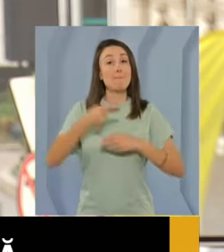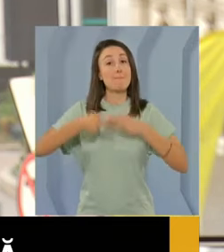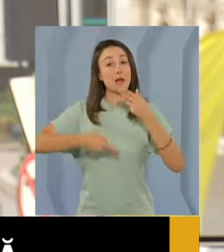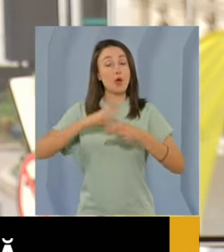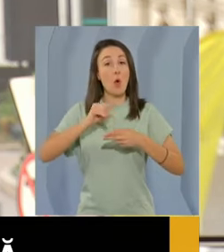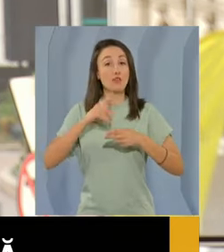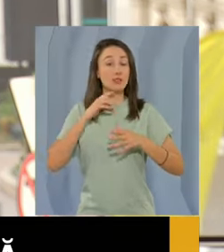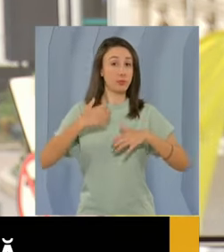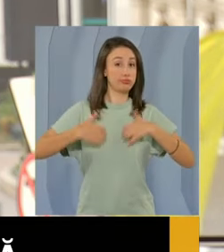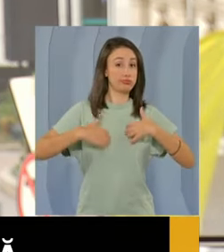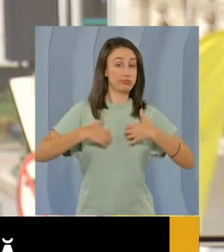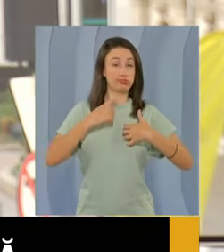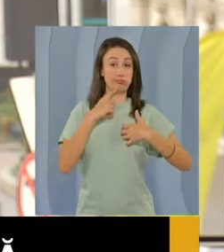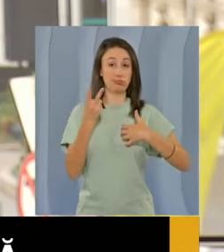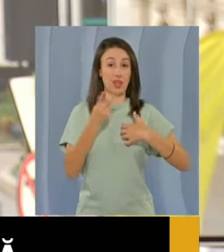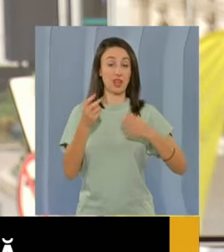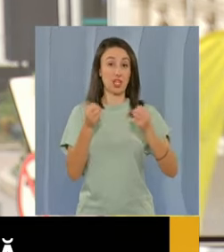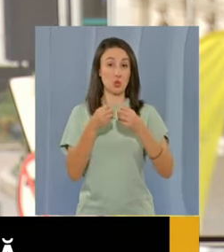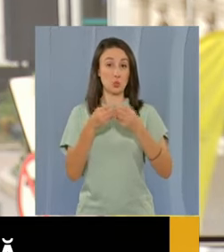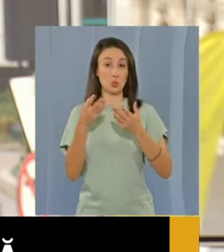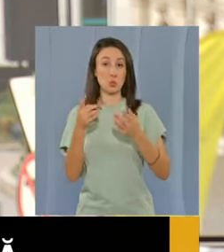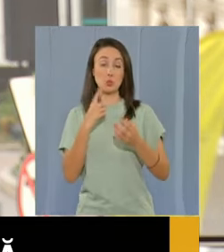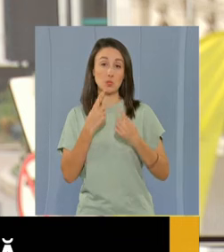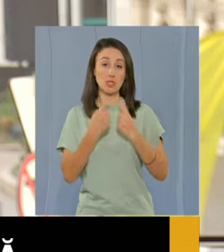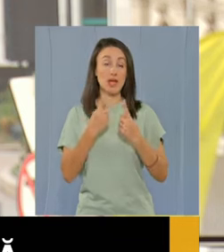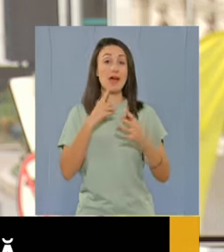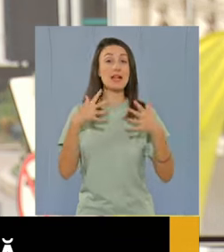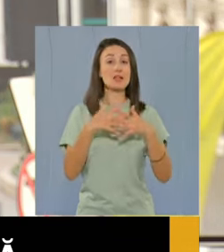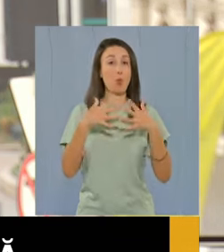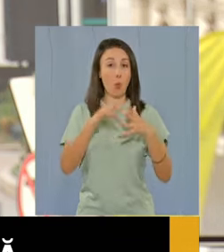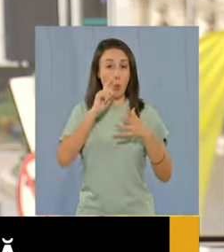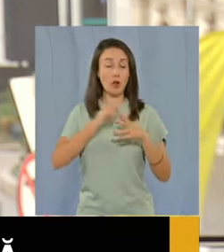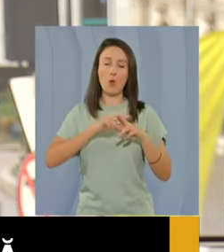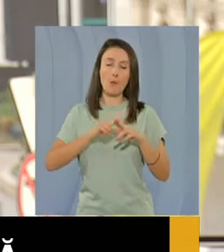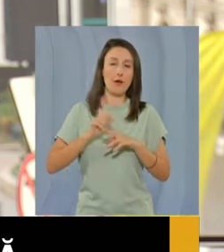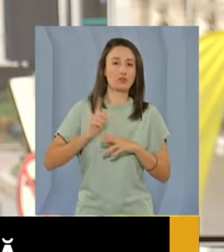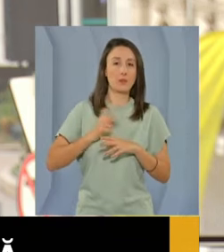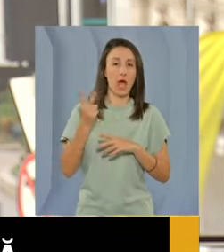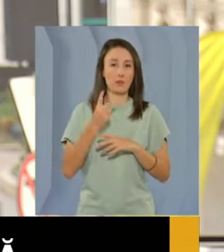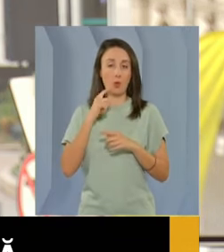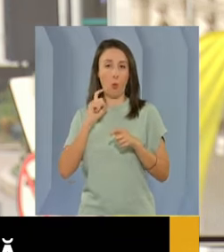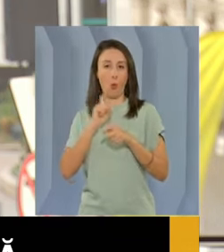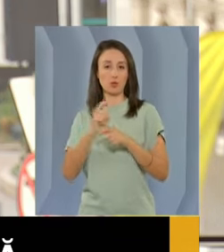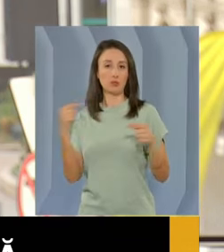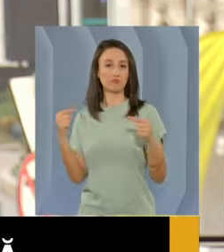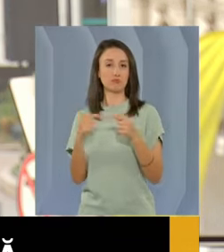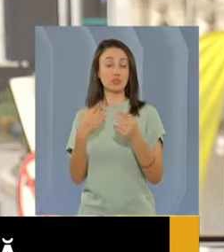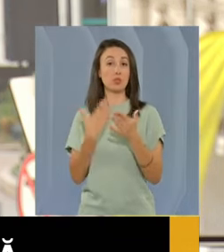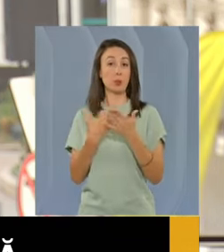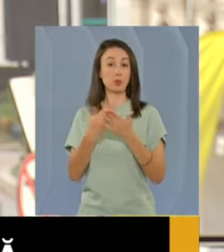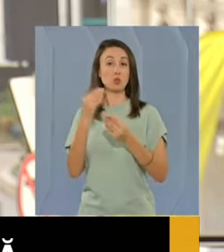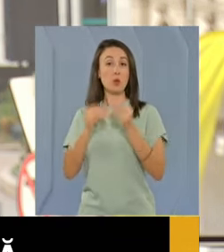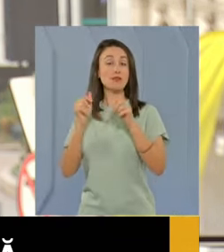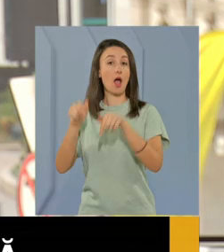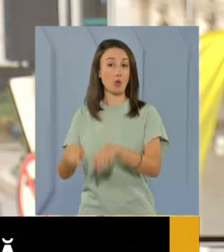Spiritele s-au aprins când în discuție a fost adus subiectul războiului din Ucraina. Așa cum era de așteptat, cei doi s-au acuzat reciproc pentru situația